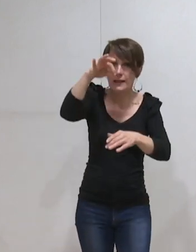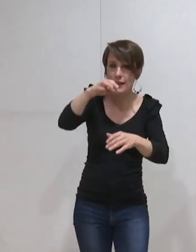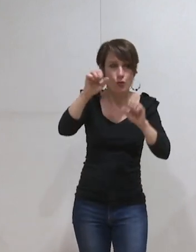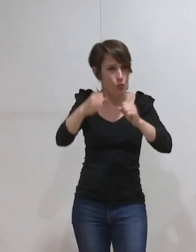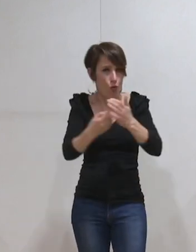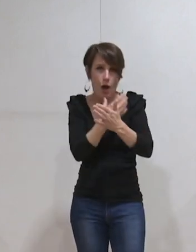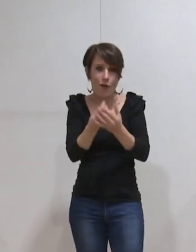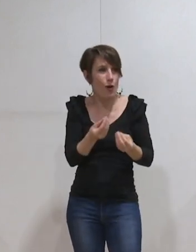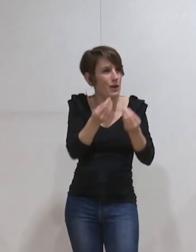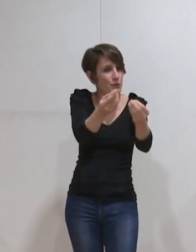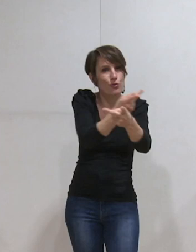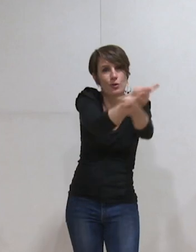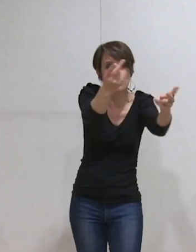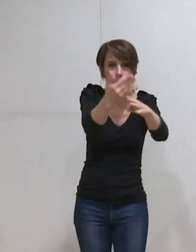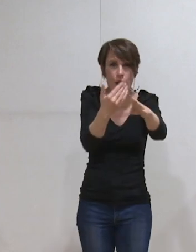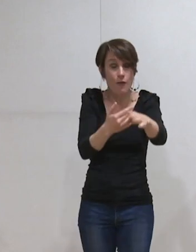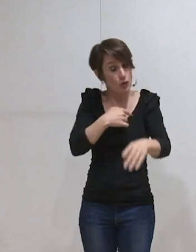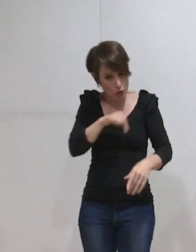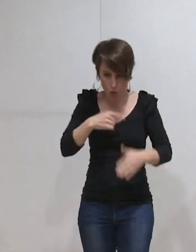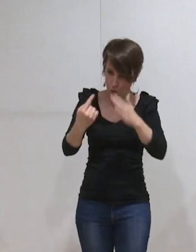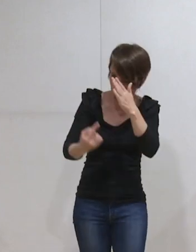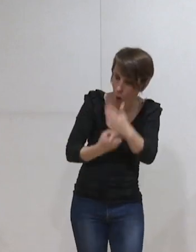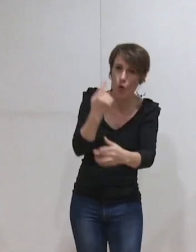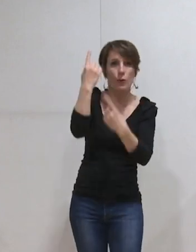ces informations donc nous renouvelons cette